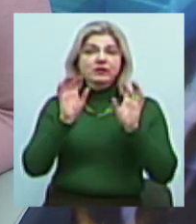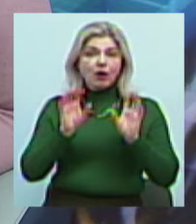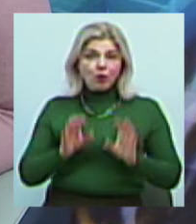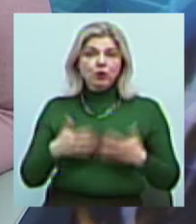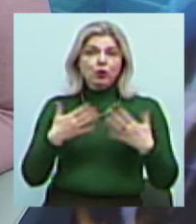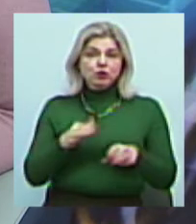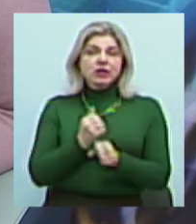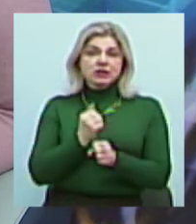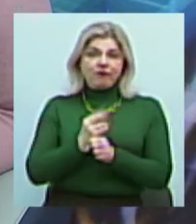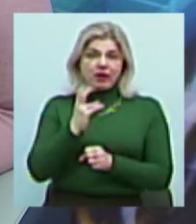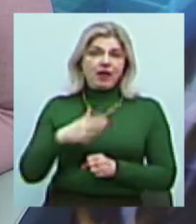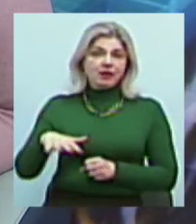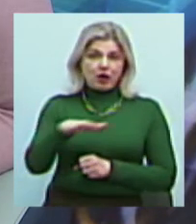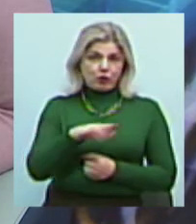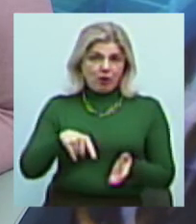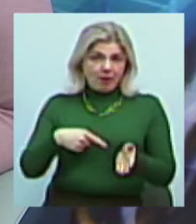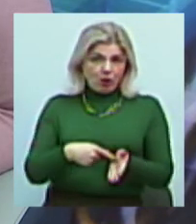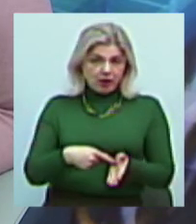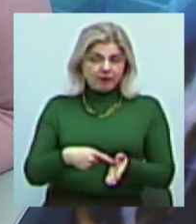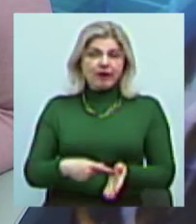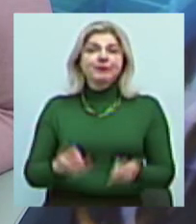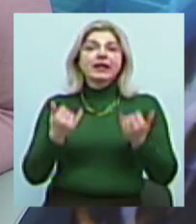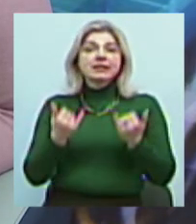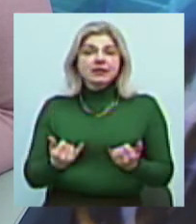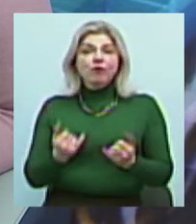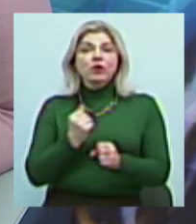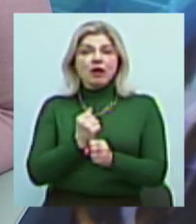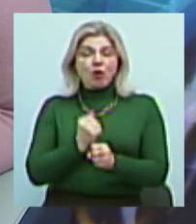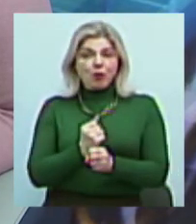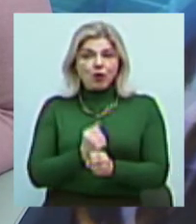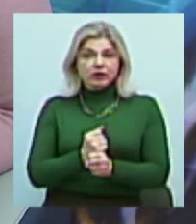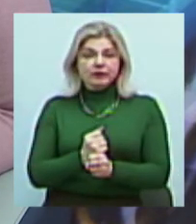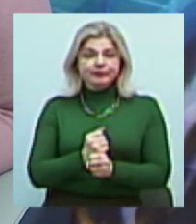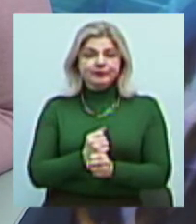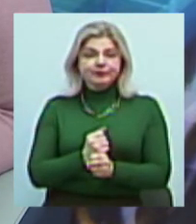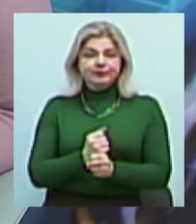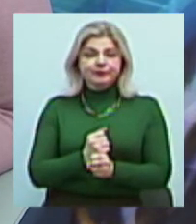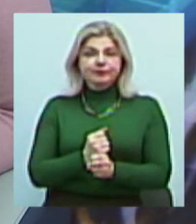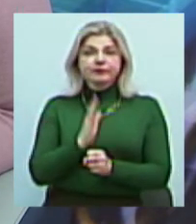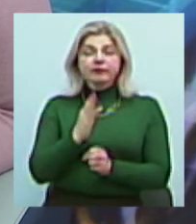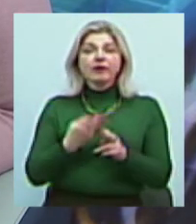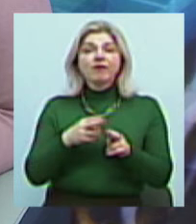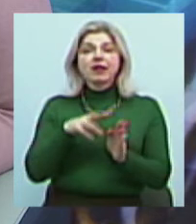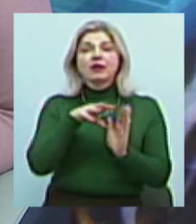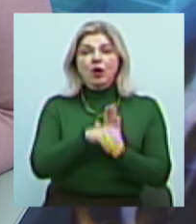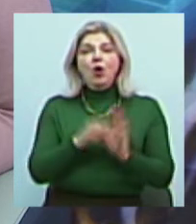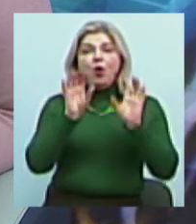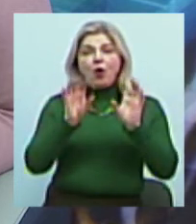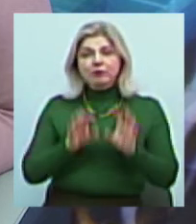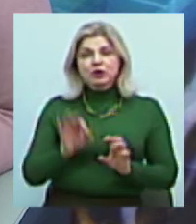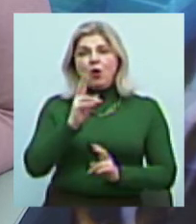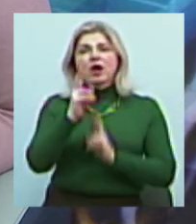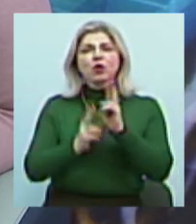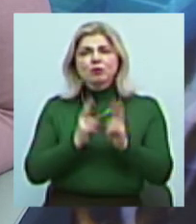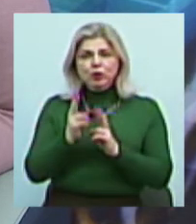території міста Миколаєва. І на сьогодні ведеться робота там в рамках концепції, да, щодо його розбудови,